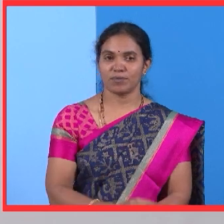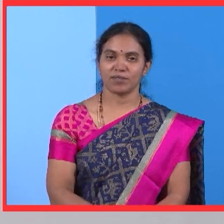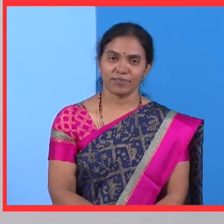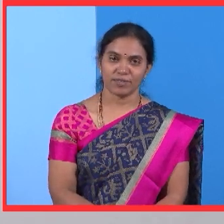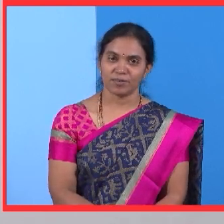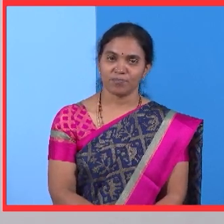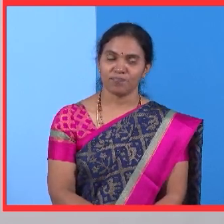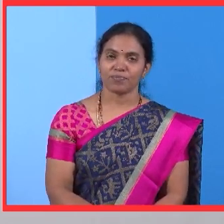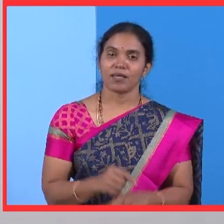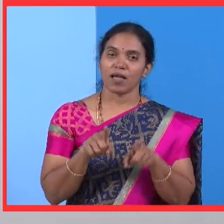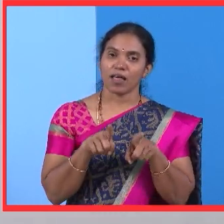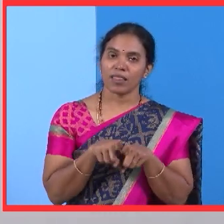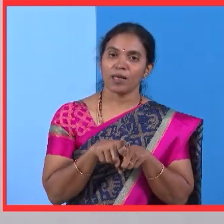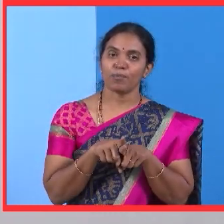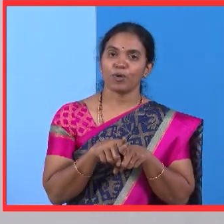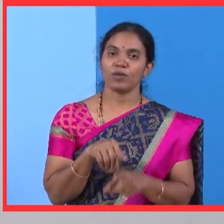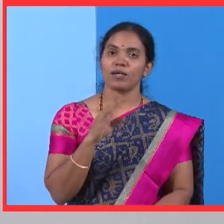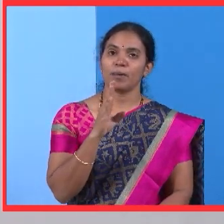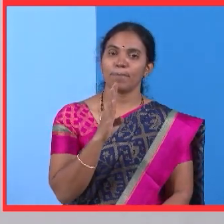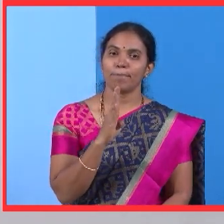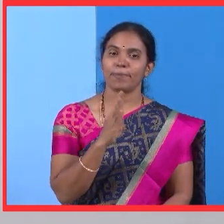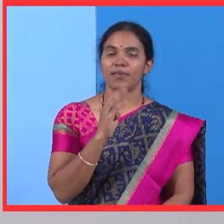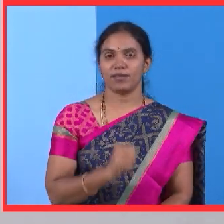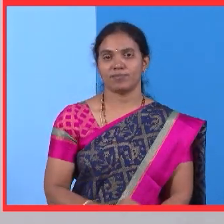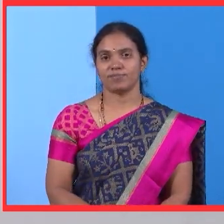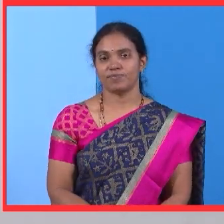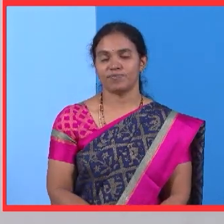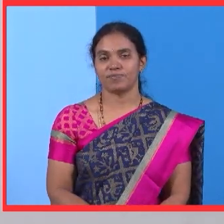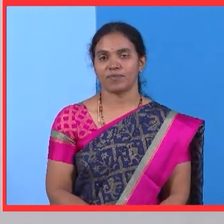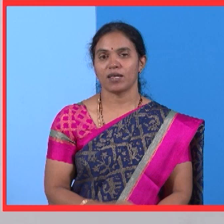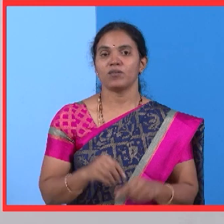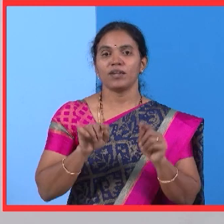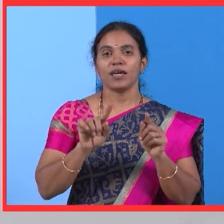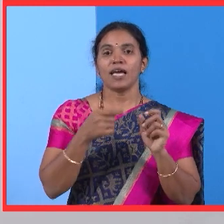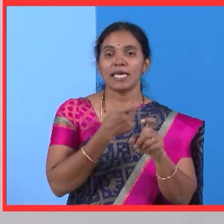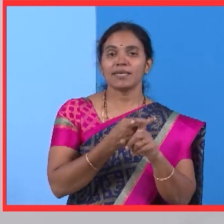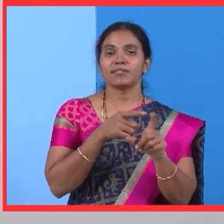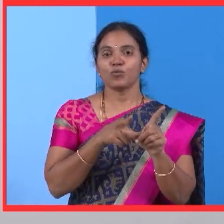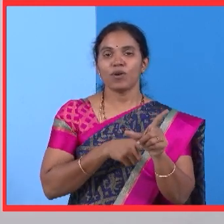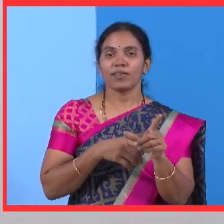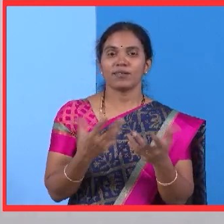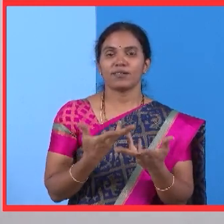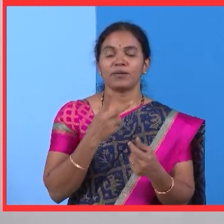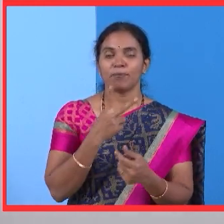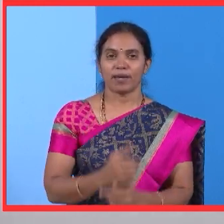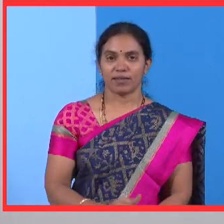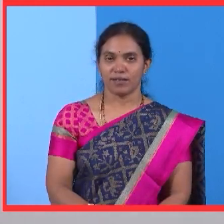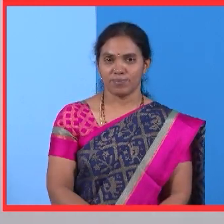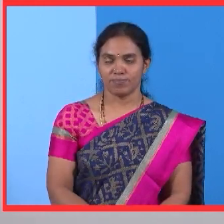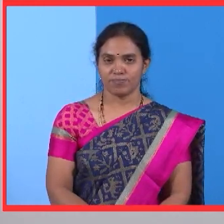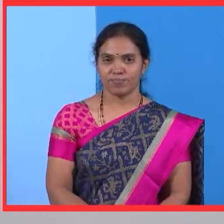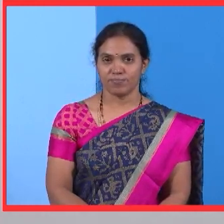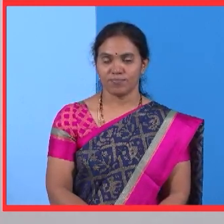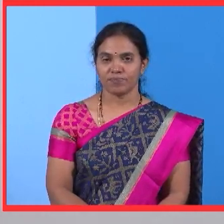ஆயத்தொலைவுகள் இதே மாதிரி பி என்ற புள்ளியினுடைய ஆயத்தொலைவுகளை கணக்கிடலாம் ஃபார்முலா கூட நம்ம ஞாபகம்